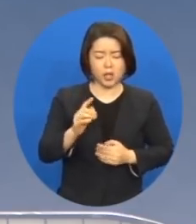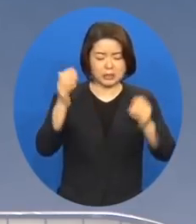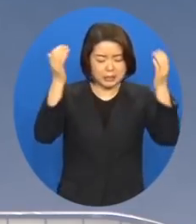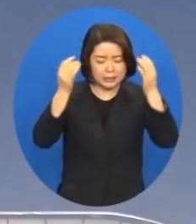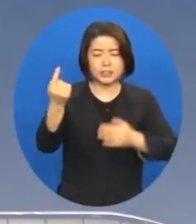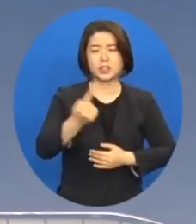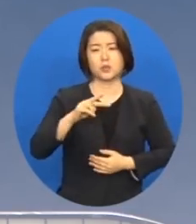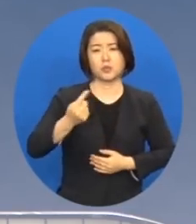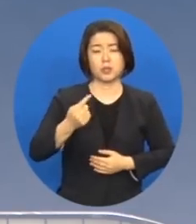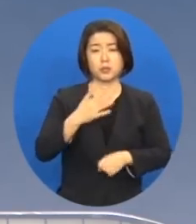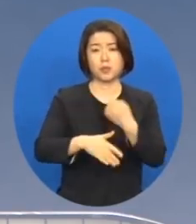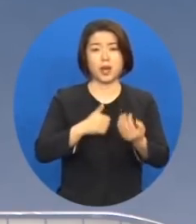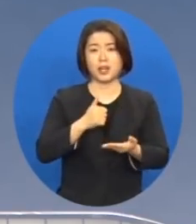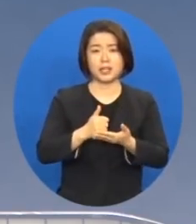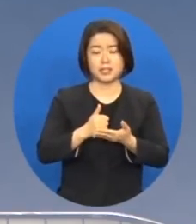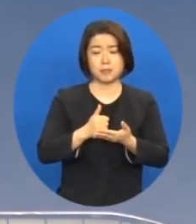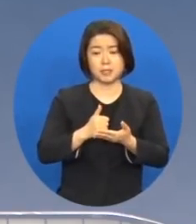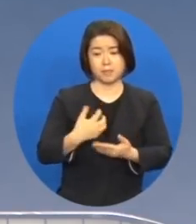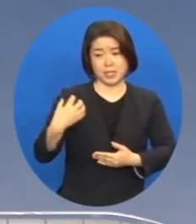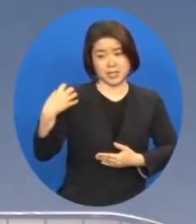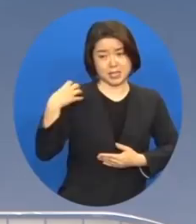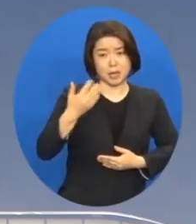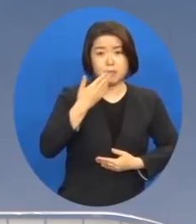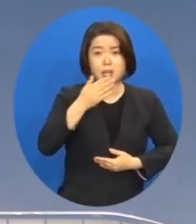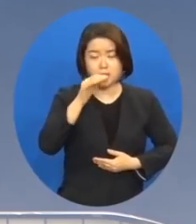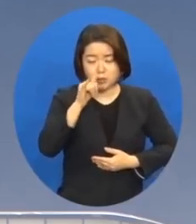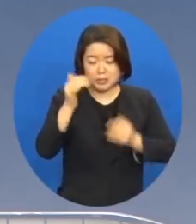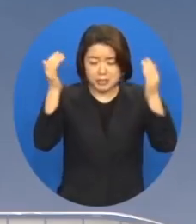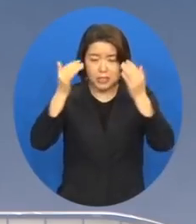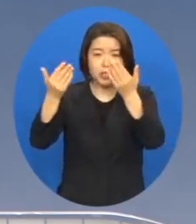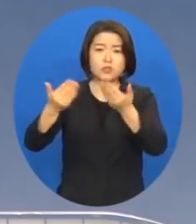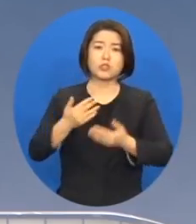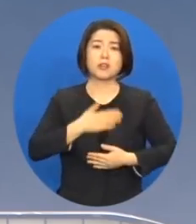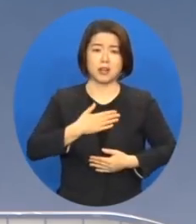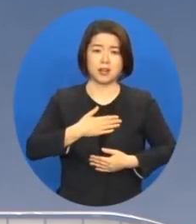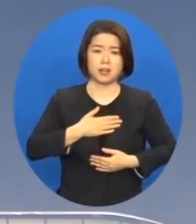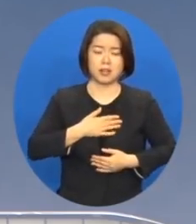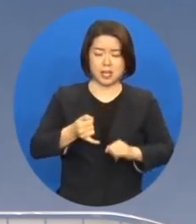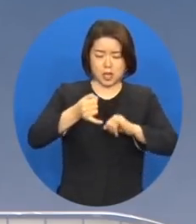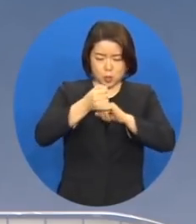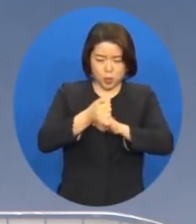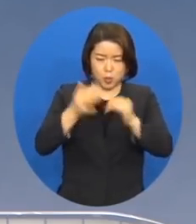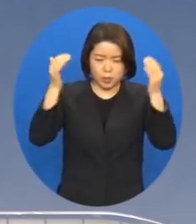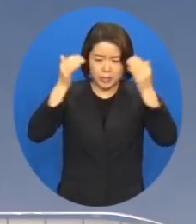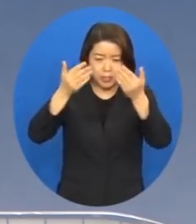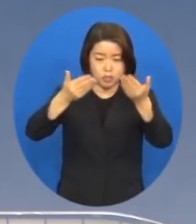올지라도 하나님이 감당치 못할 시험 주신 적이 없습니다. 그리고 반드시